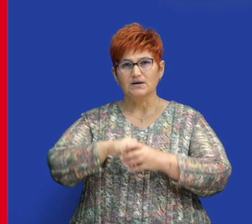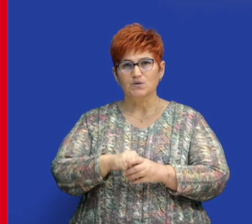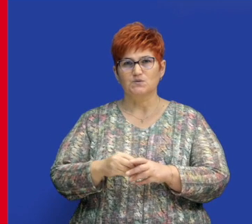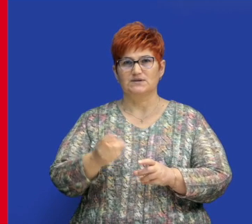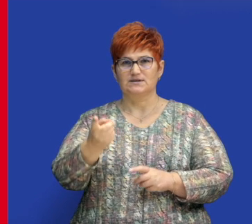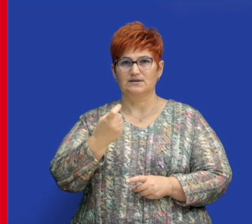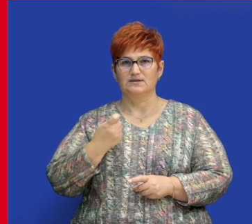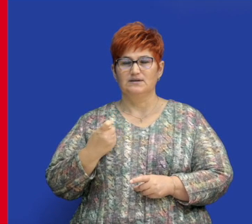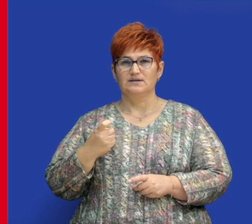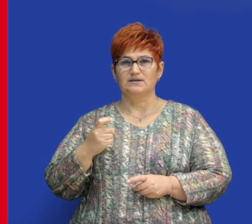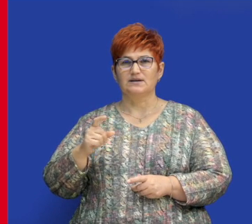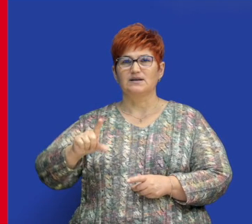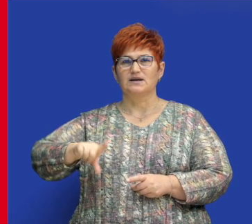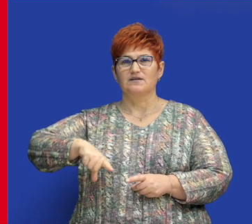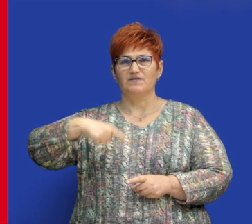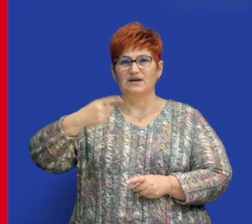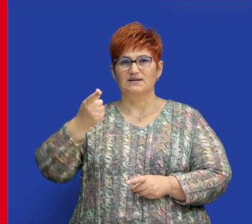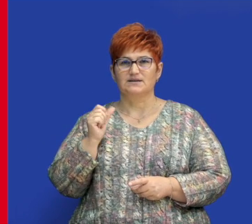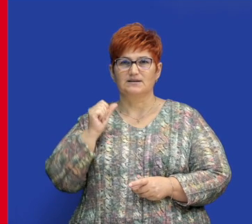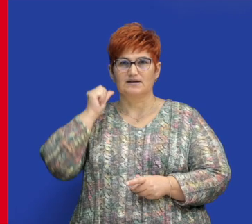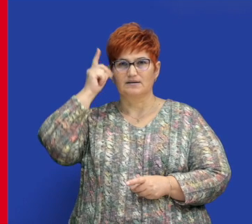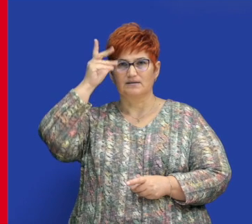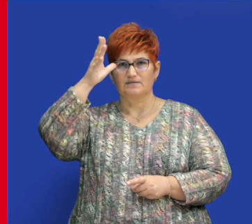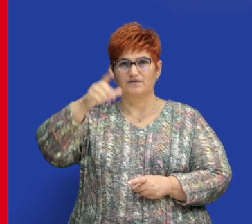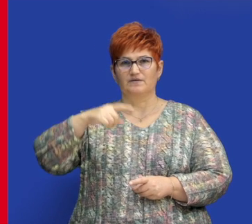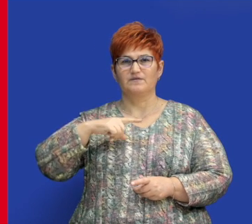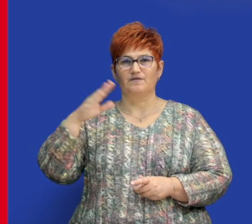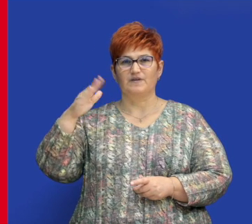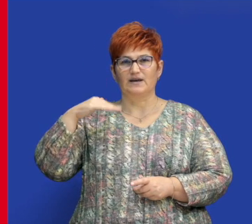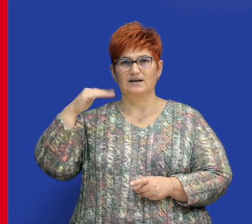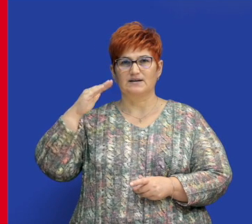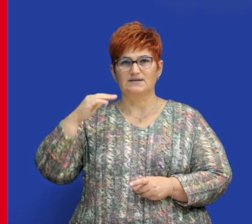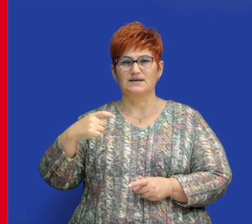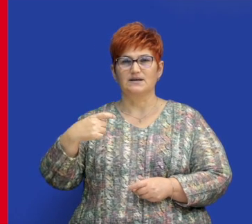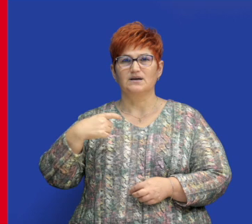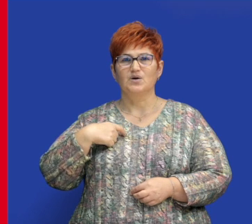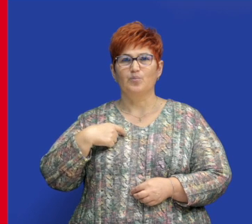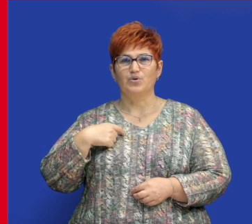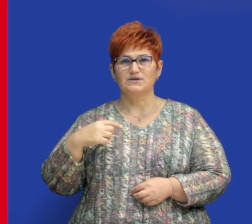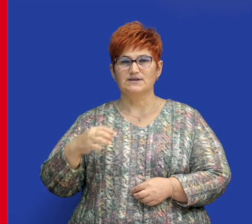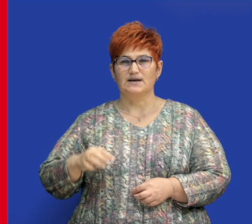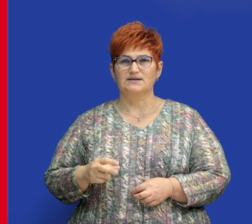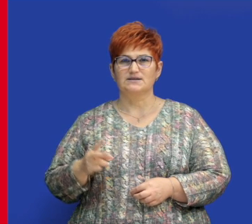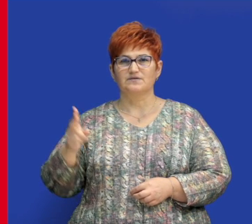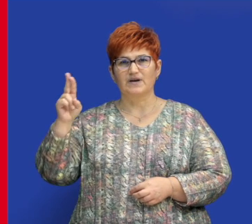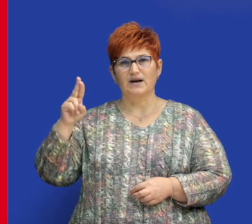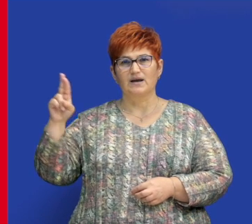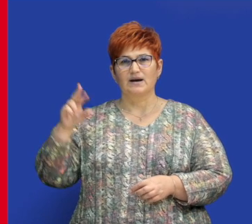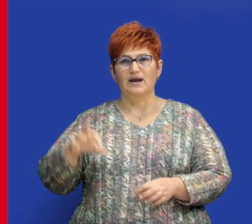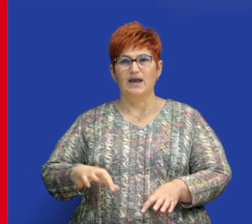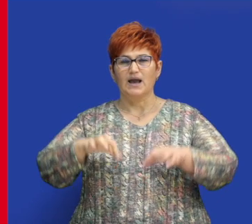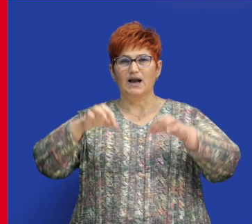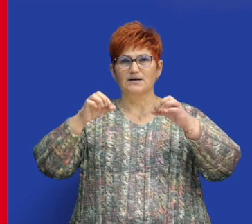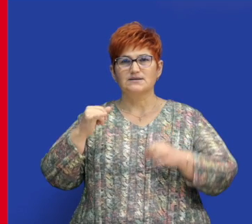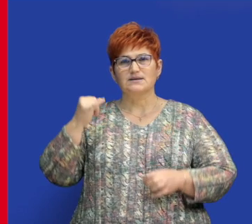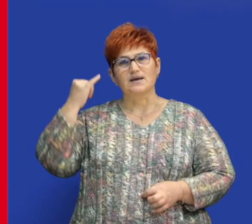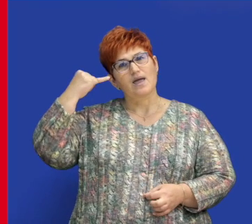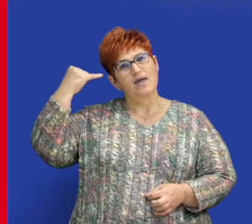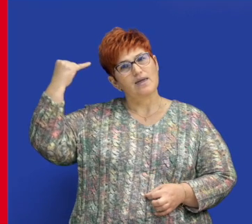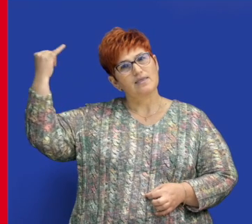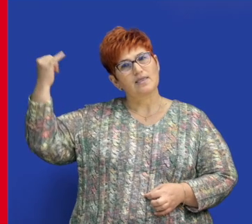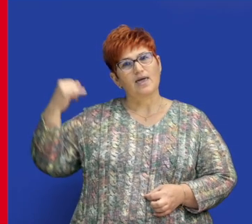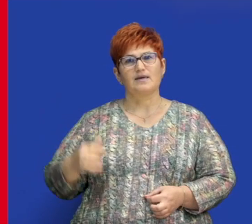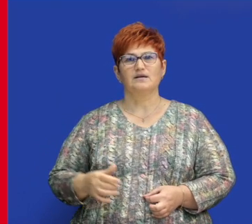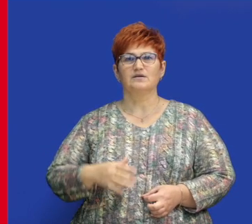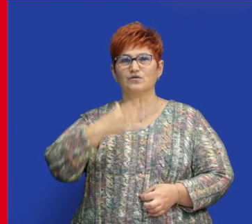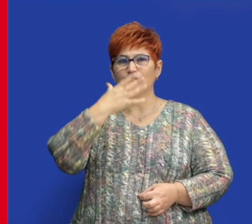tervezni a programjaikat. Az üzleti élet hierarchiája fontos. Az idősebb menedzserek később érkeznek munkahelyükre,